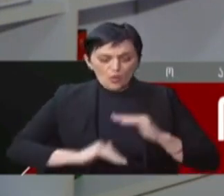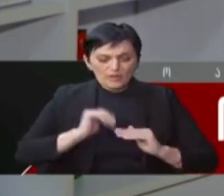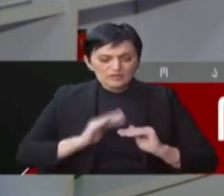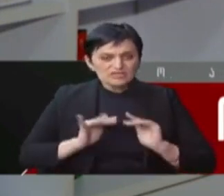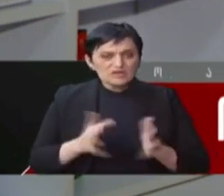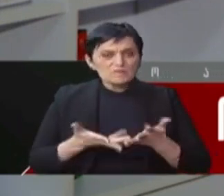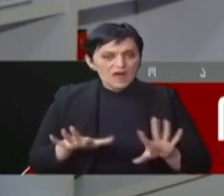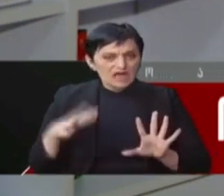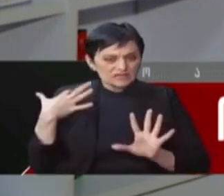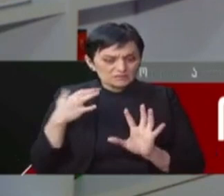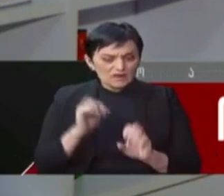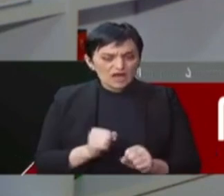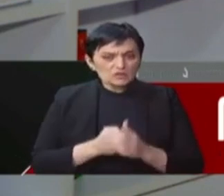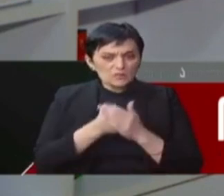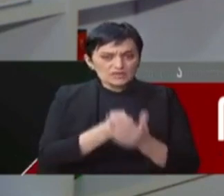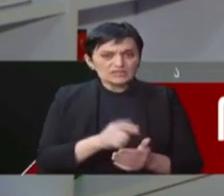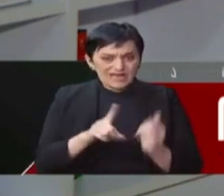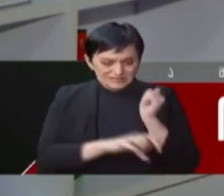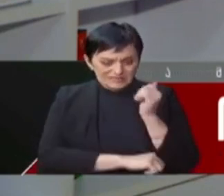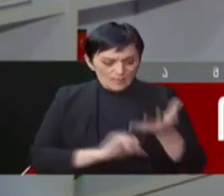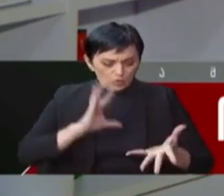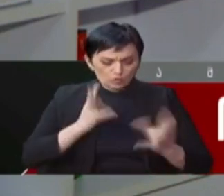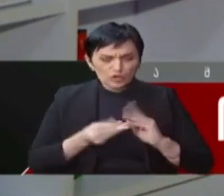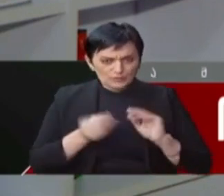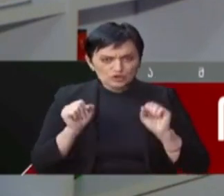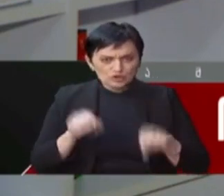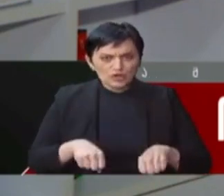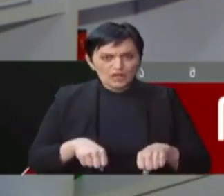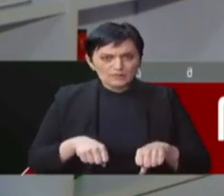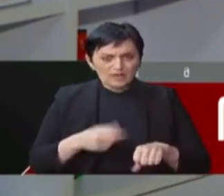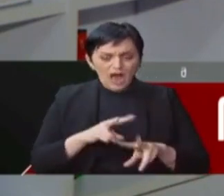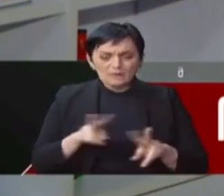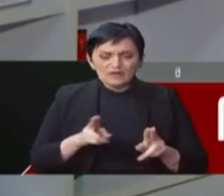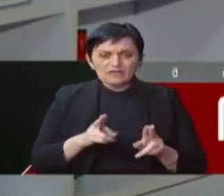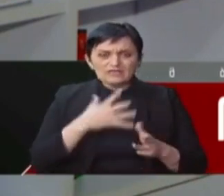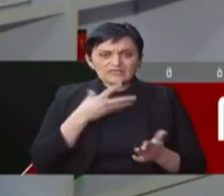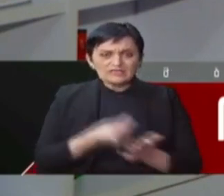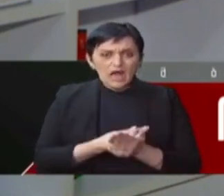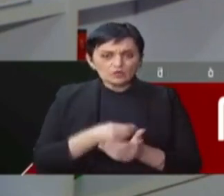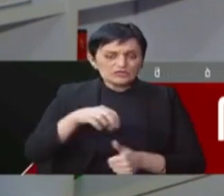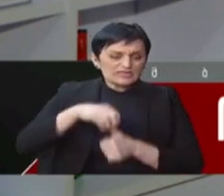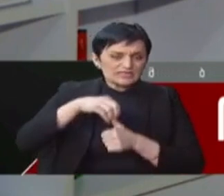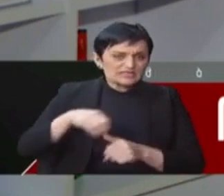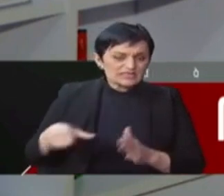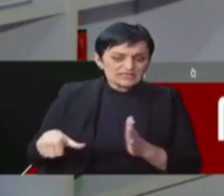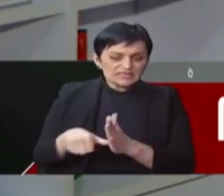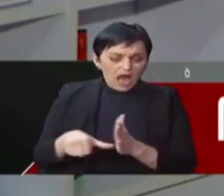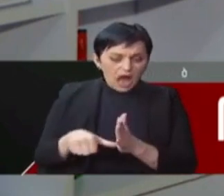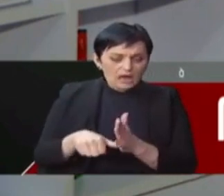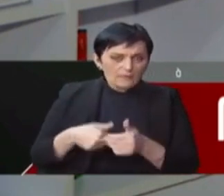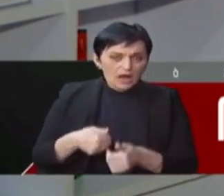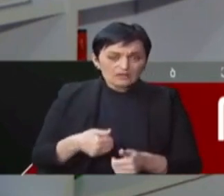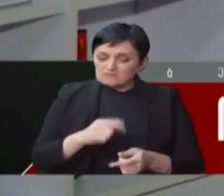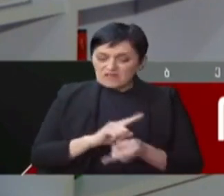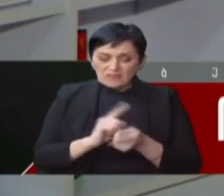უფრო მეტი მხარდაჭერისთვის მიიღწიოთ, რაც საბოლოო ჯამში შეეძლოთ, რომ გადაეთარგმნათ საკუთარი ლიდერის დახმარებაში, მაგრამ